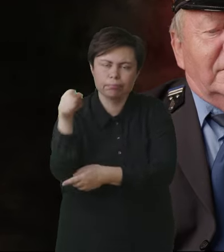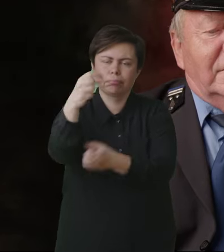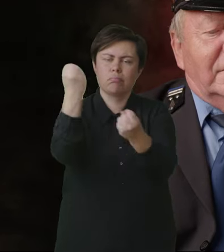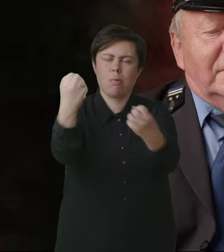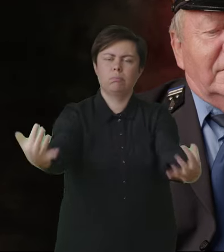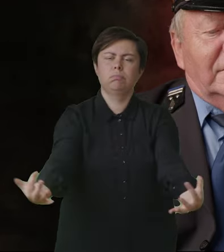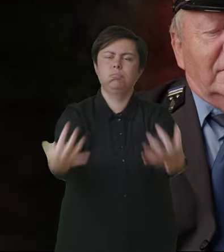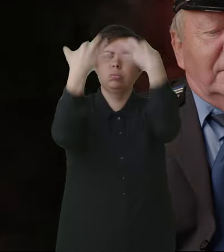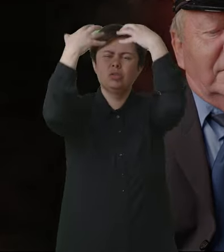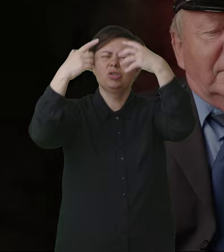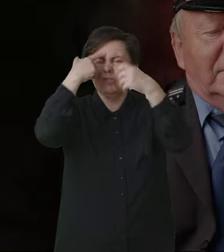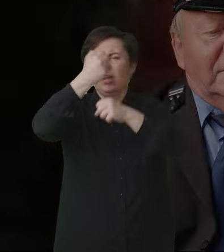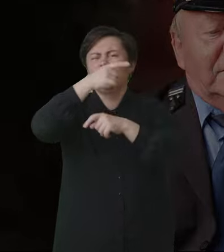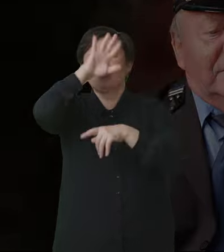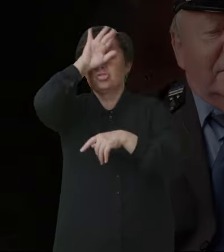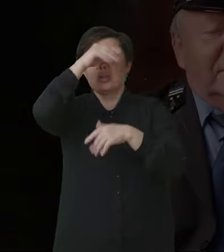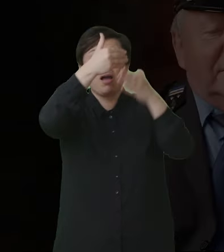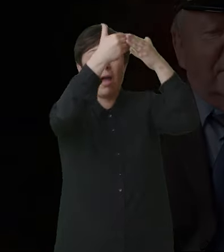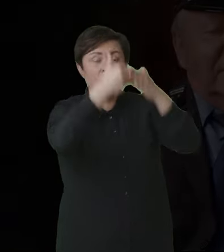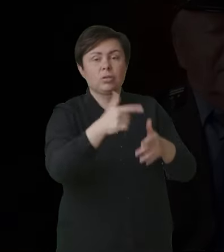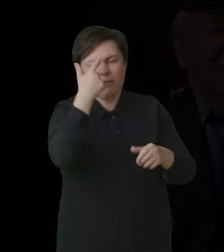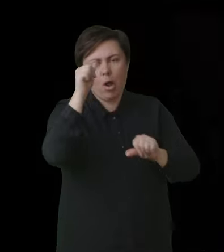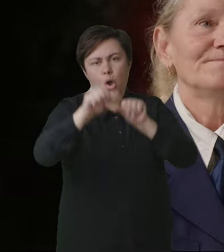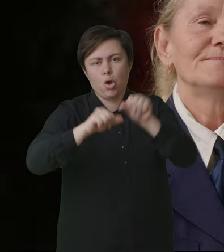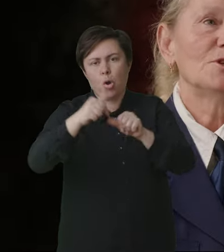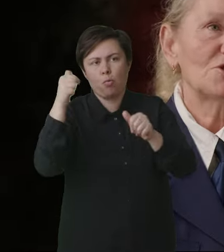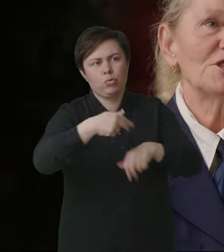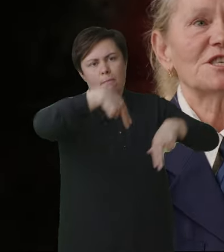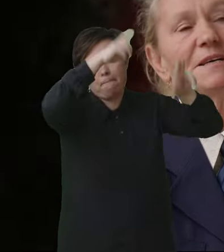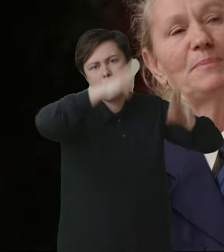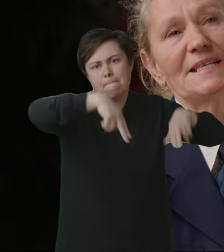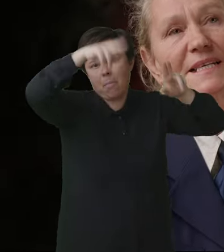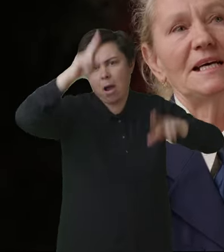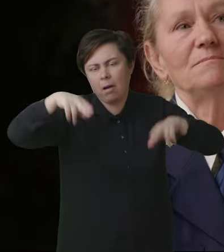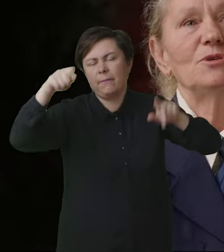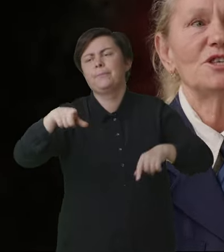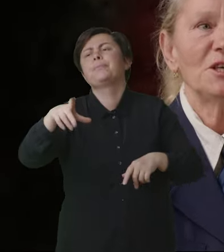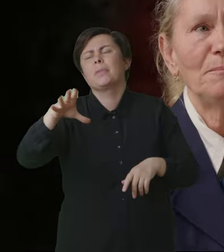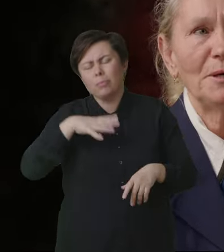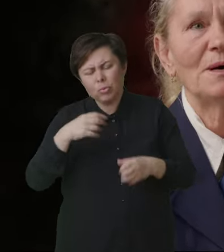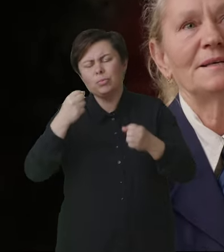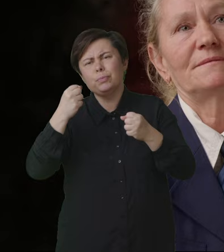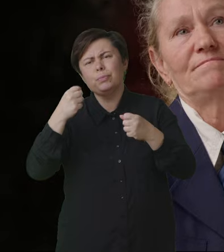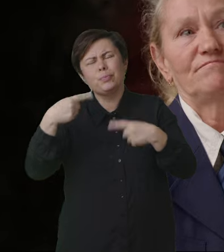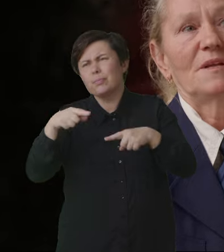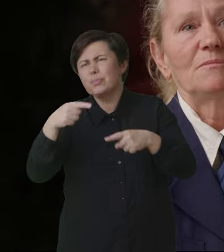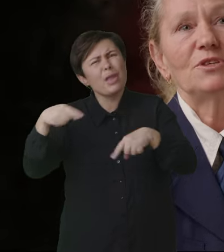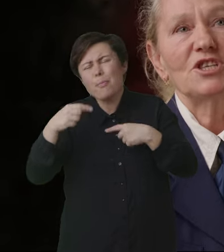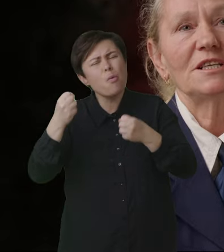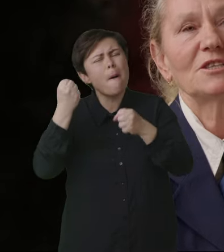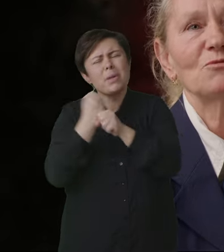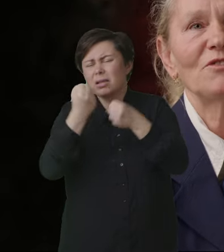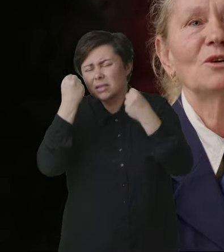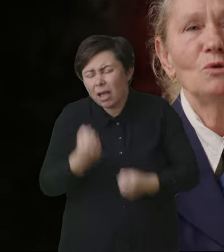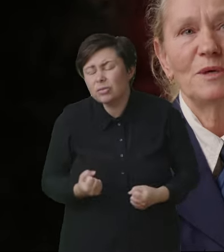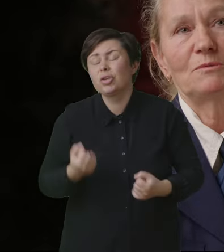siwo. A ściany były co roku malowane. No ciężka praca może nie była, bo